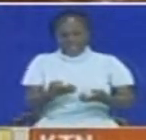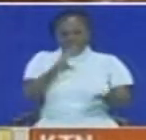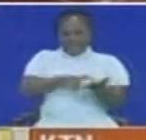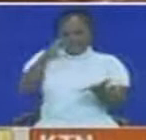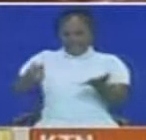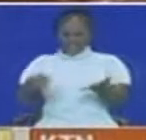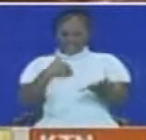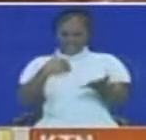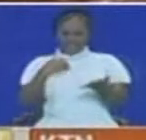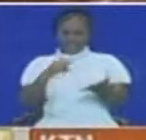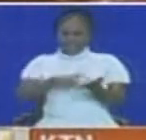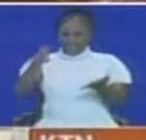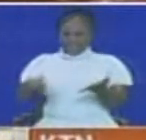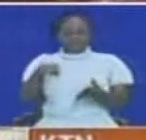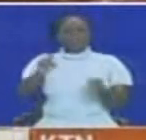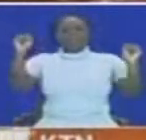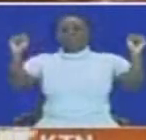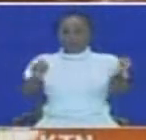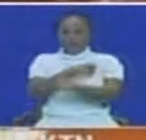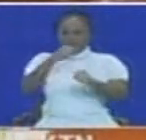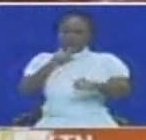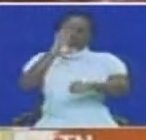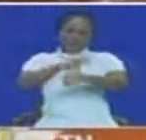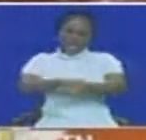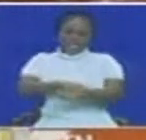disadvantageous, because they will not be able to earn